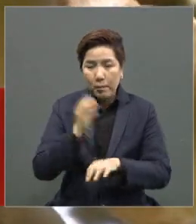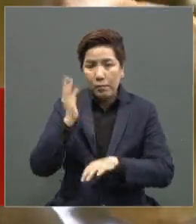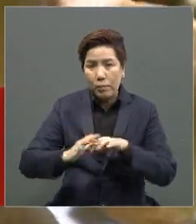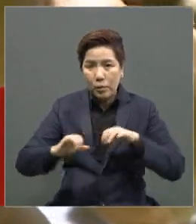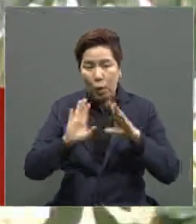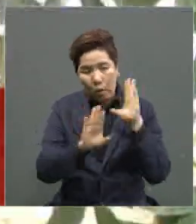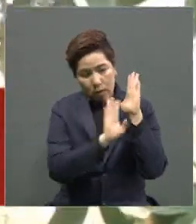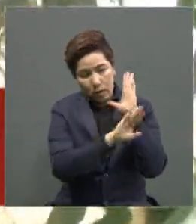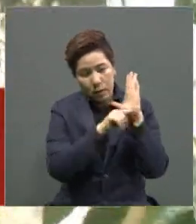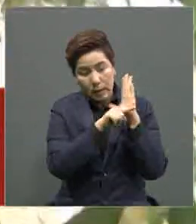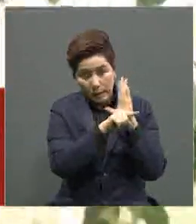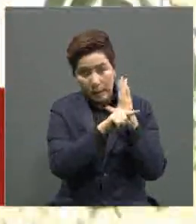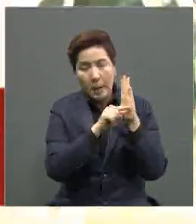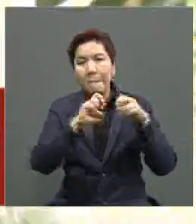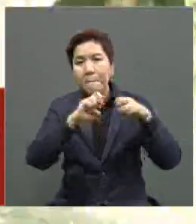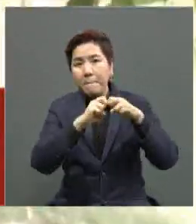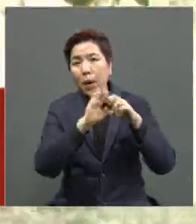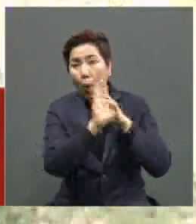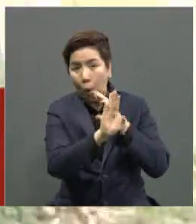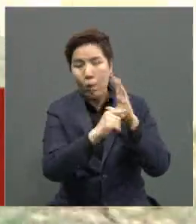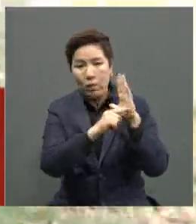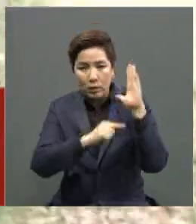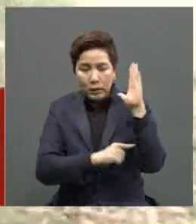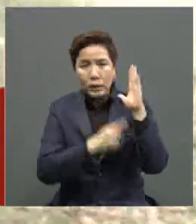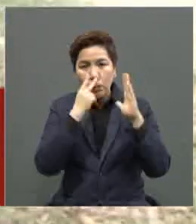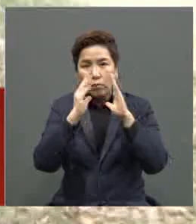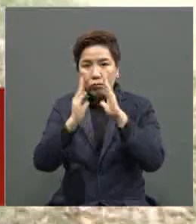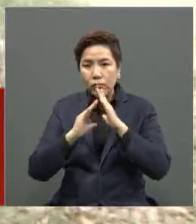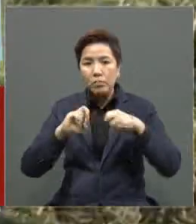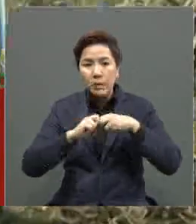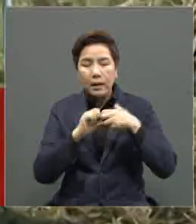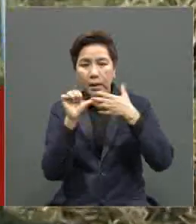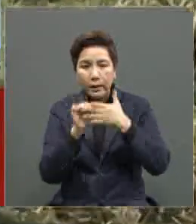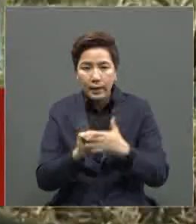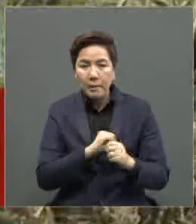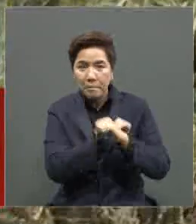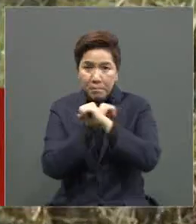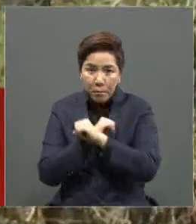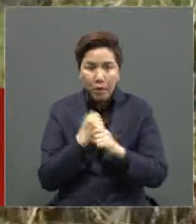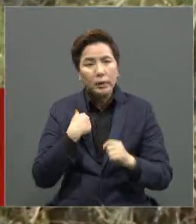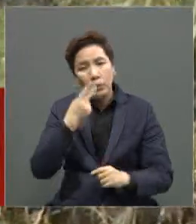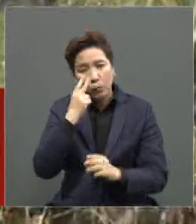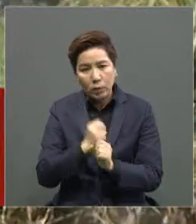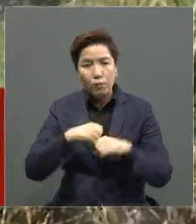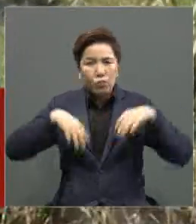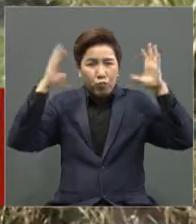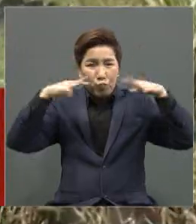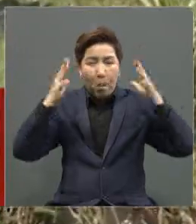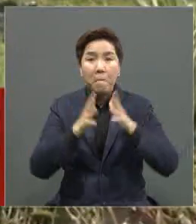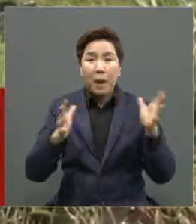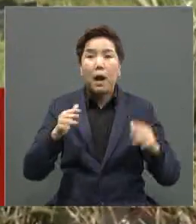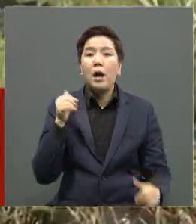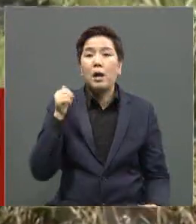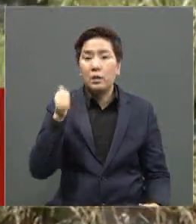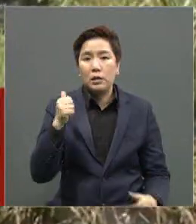ภาคตะวันออกเพื่อทราบปัญหาและเตรียมความพร้อมรับมืออย่างดีที่สุดเกษตรกรมองว่าการมีฝนเยอะเป็นเรื่องดีเพ